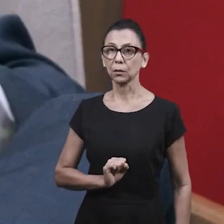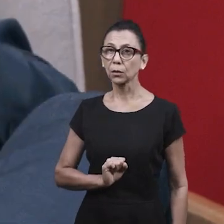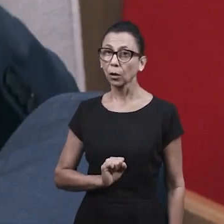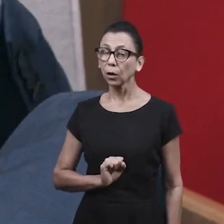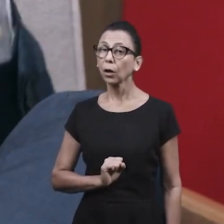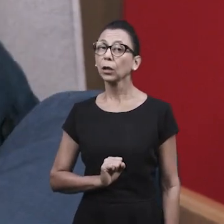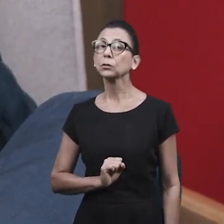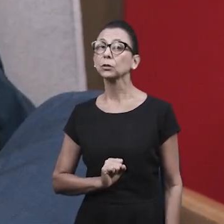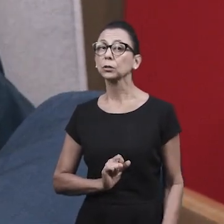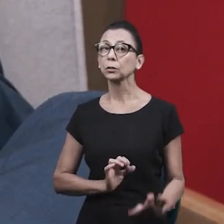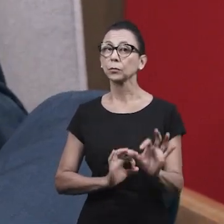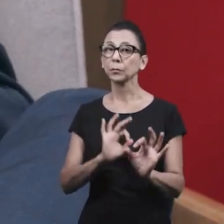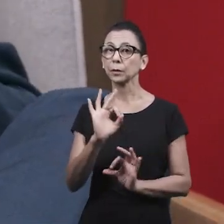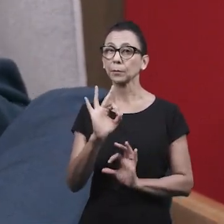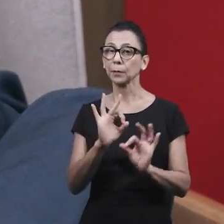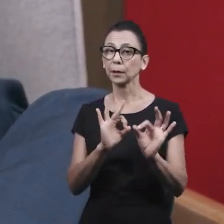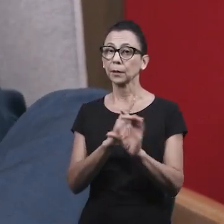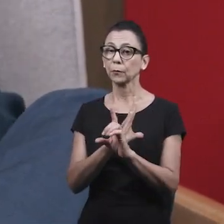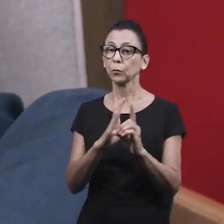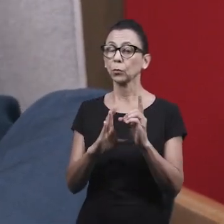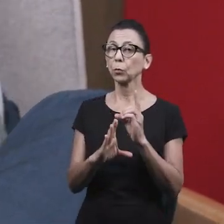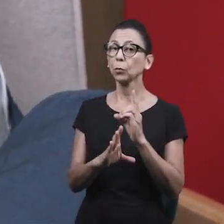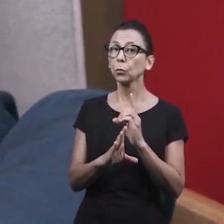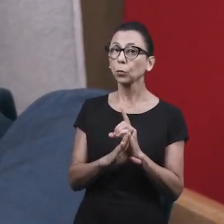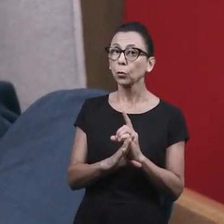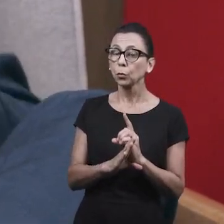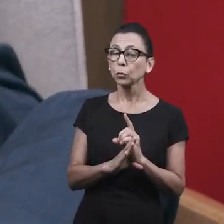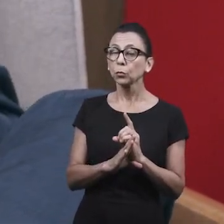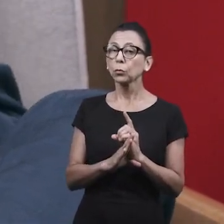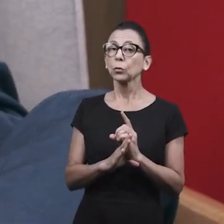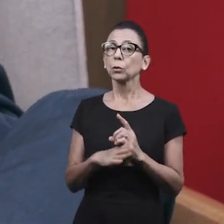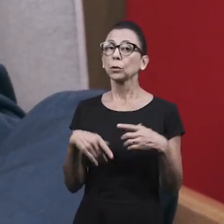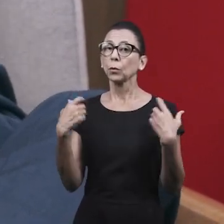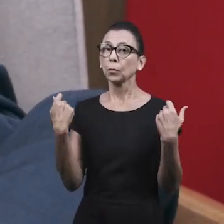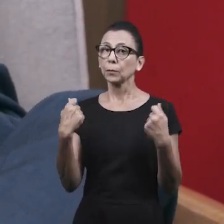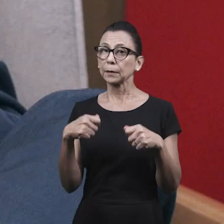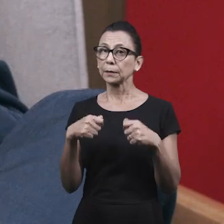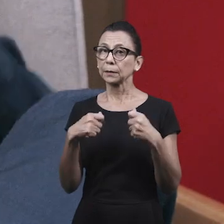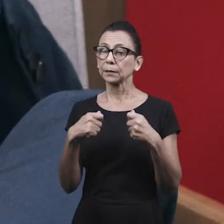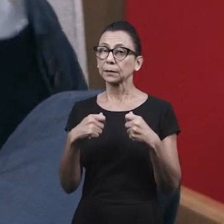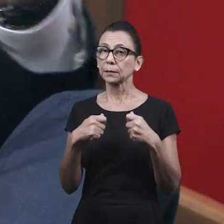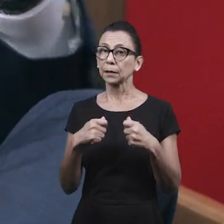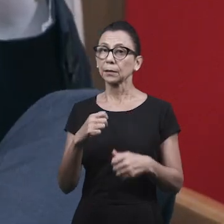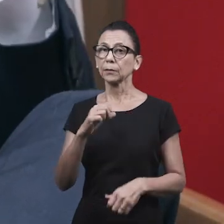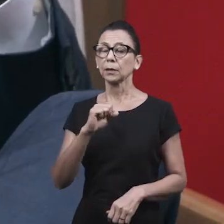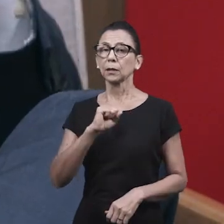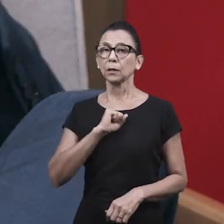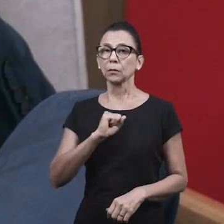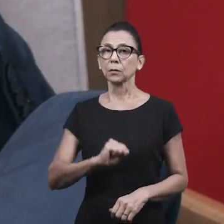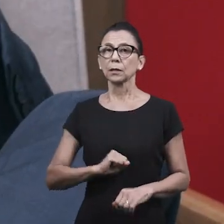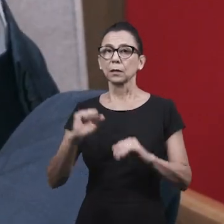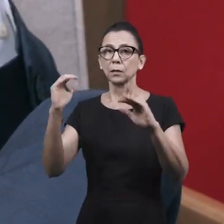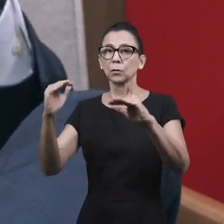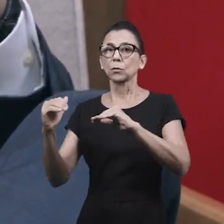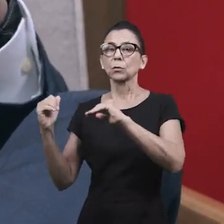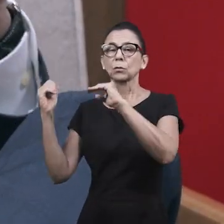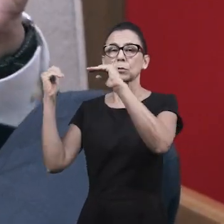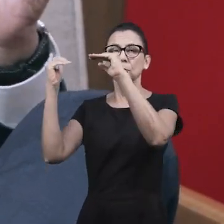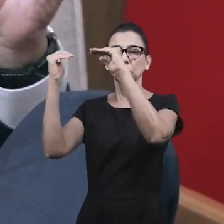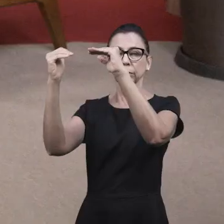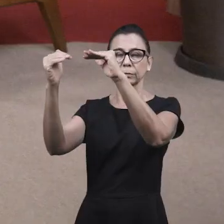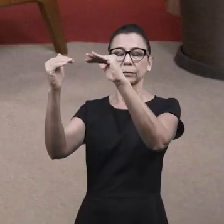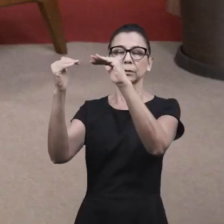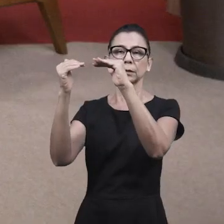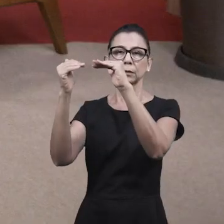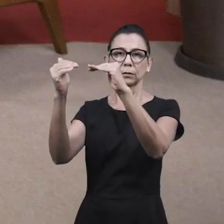les sacrificateurs, ils ministraient, les sacrifices étaient continus. Il y avait celui spécial une